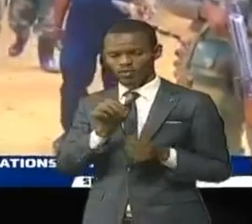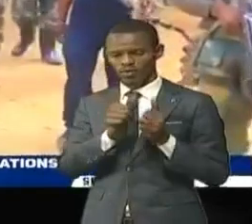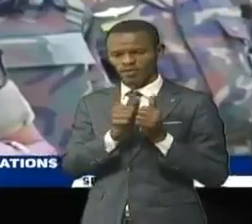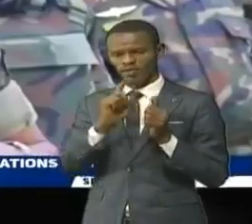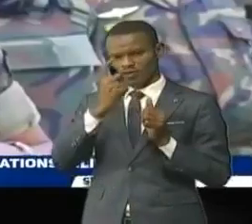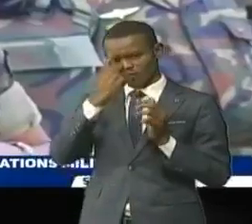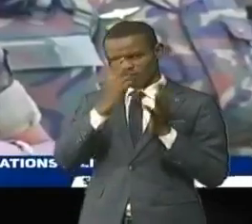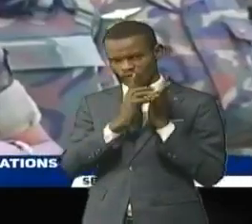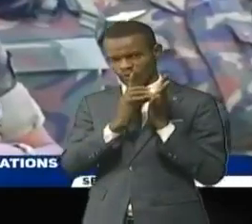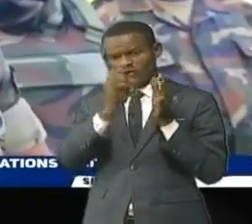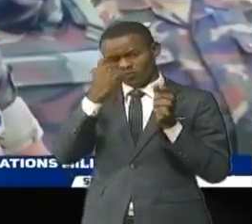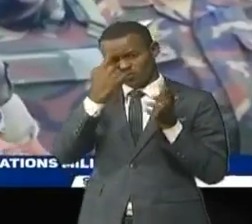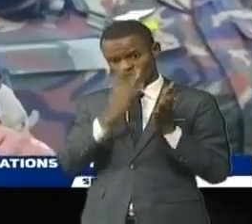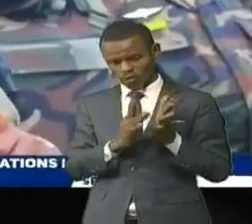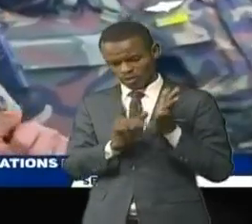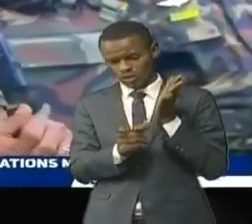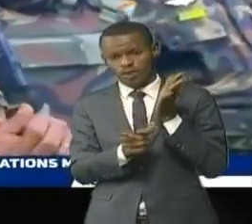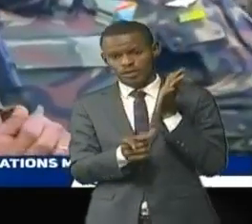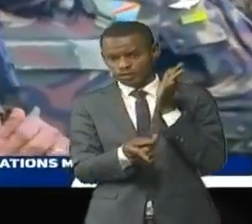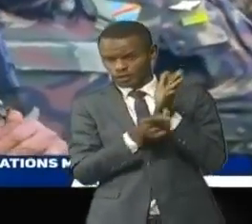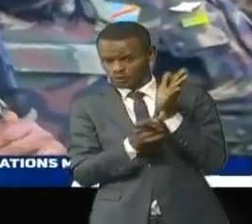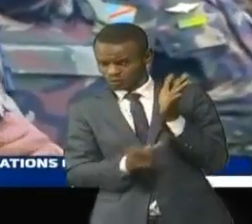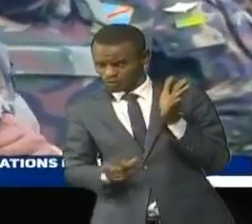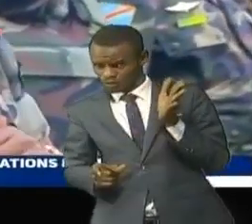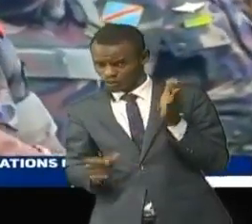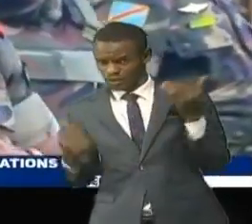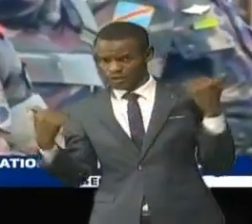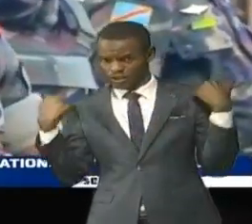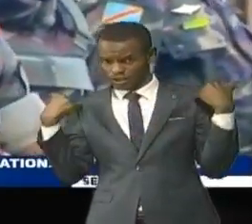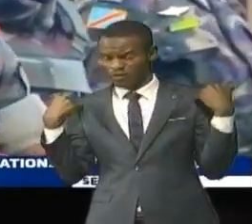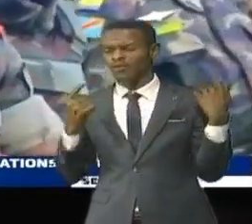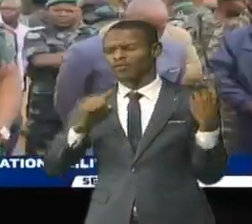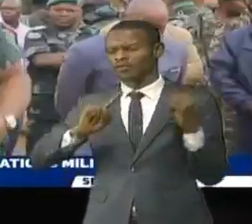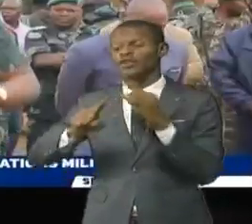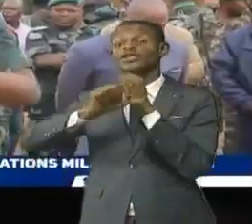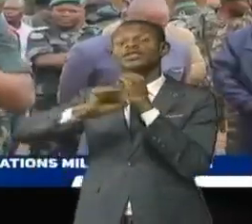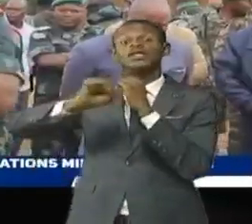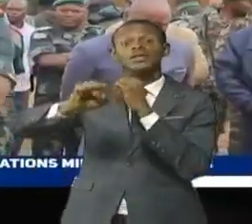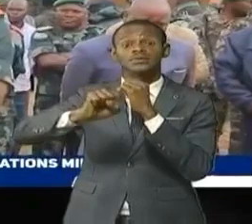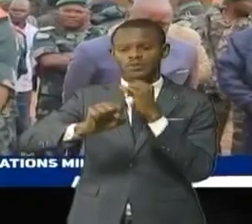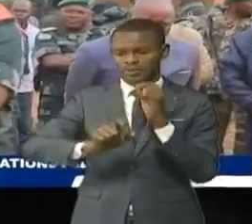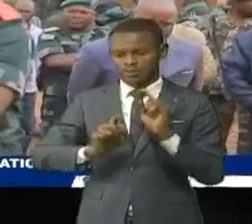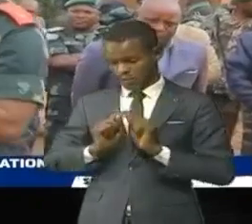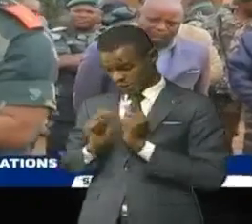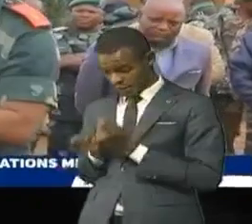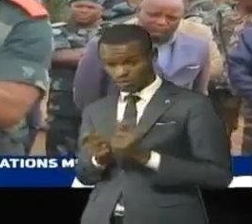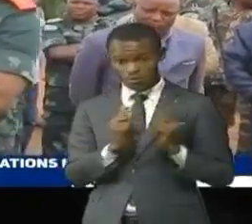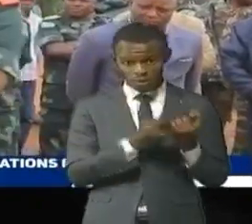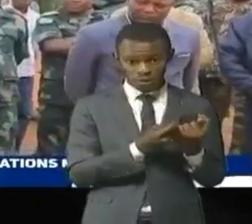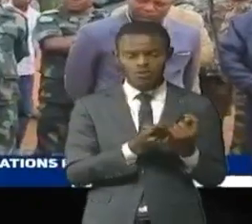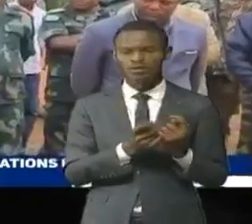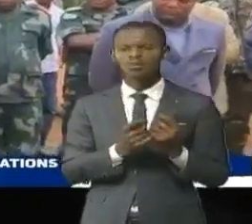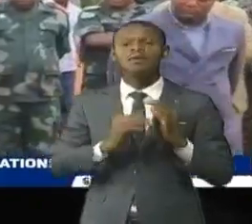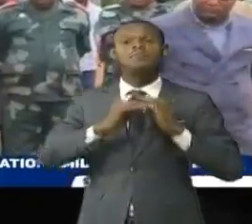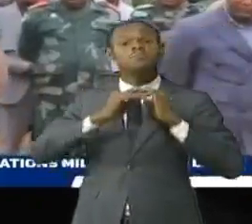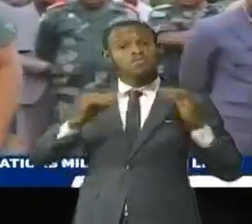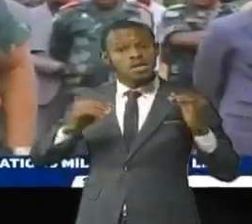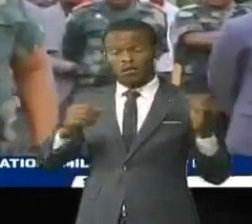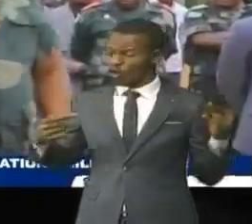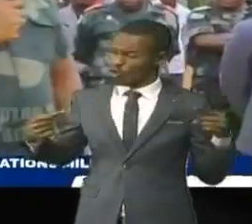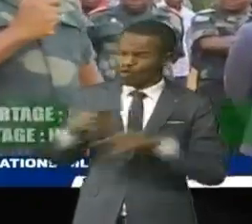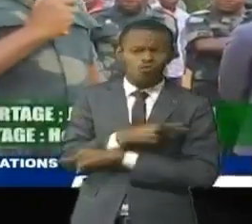constitue la deuxième commission de sensibilisation sur la culture de la paix, mise en place par le gouverneur militaire de